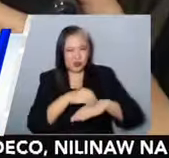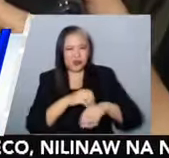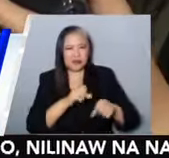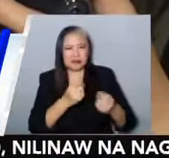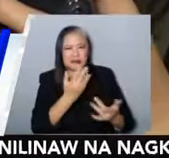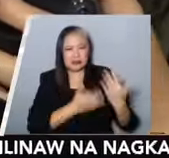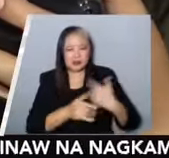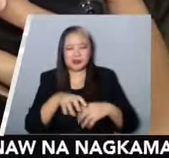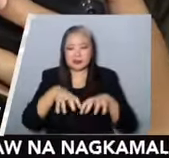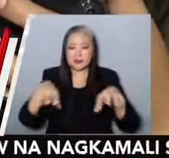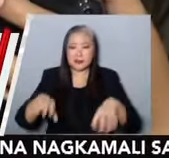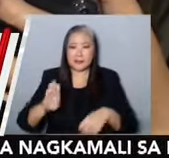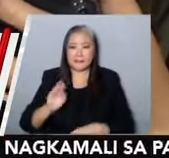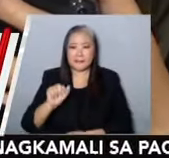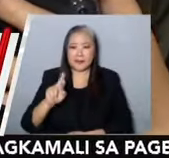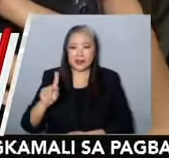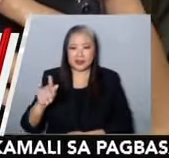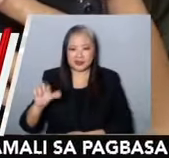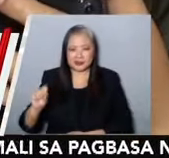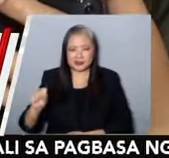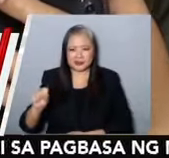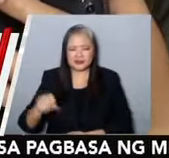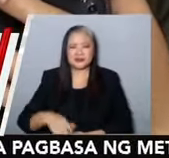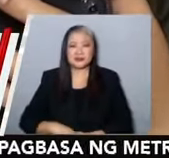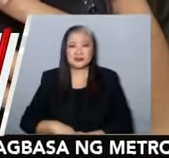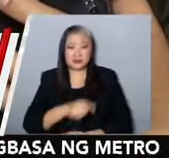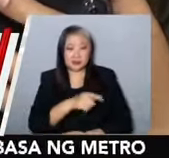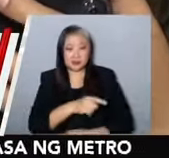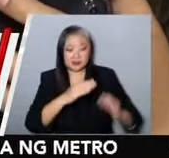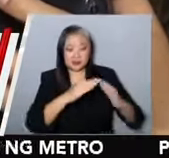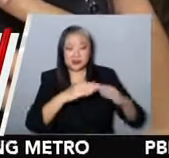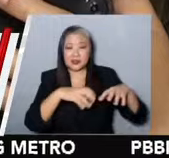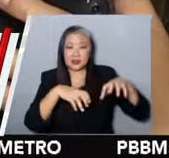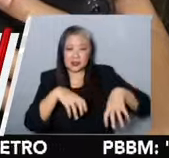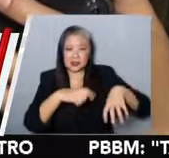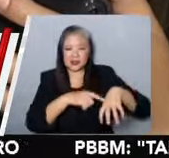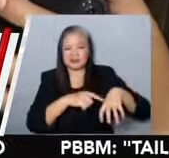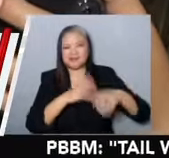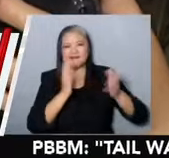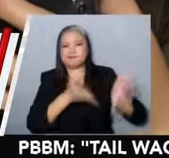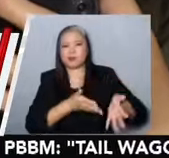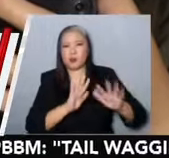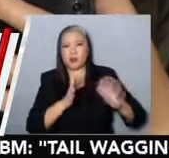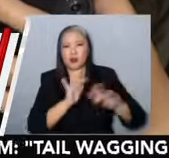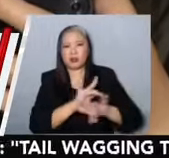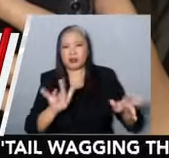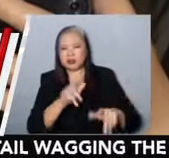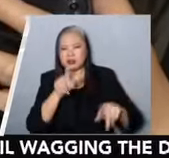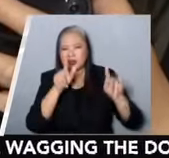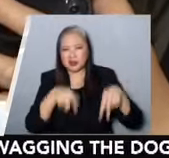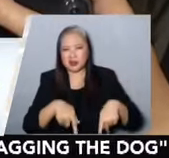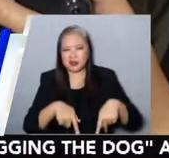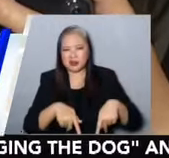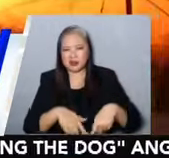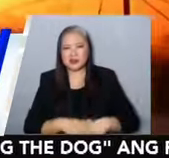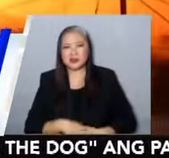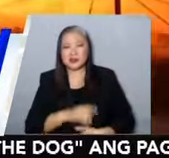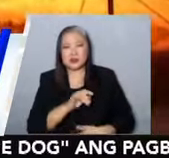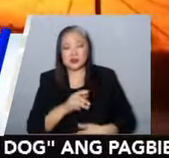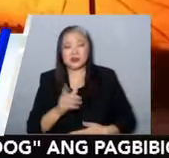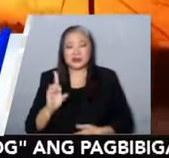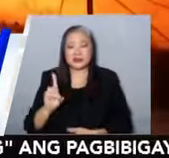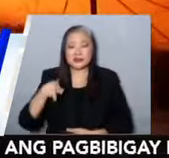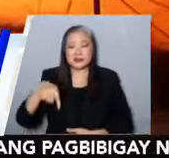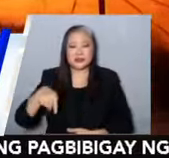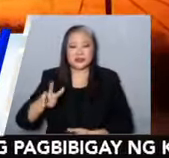Yung dalawang structure dyan is abandoned, no? Abandoned stall ng DPWH.